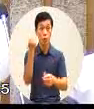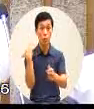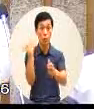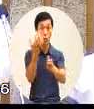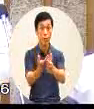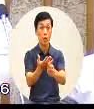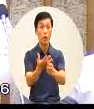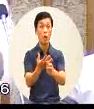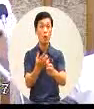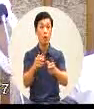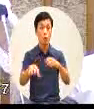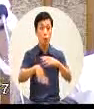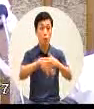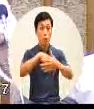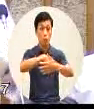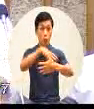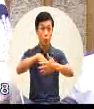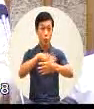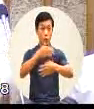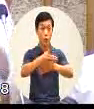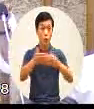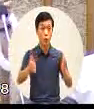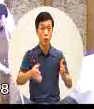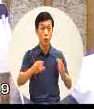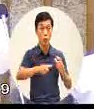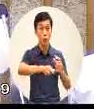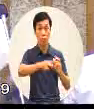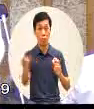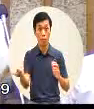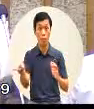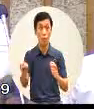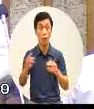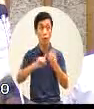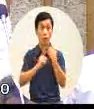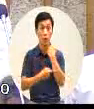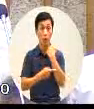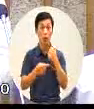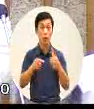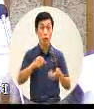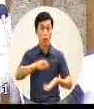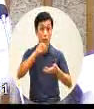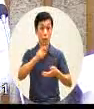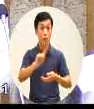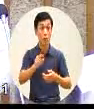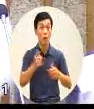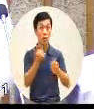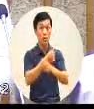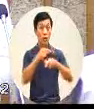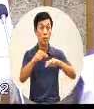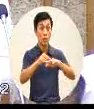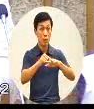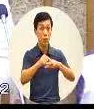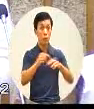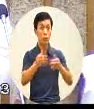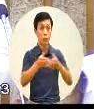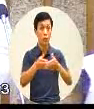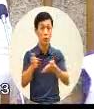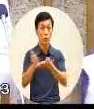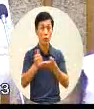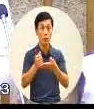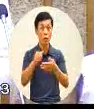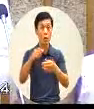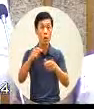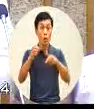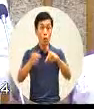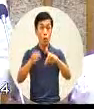的一个移转办法啊后面他有一个说他的代金是用三家估价但是我认为这个